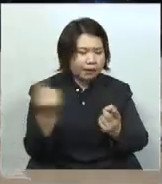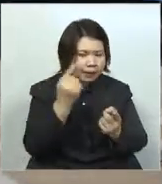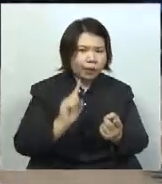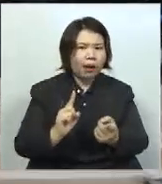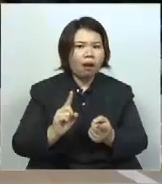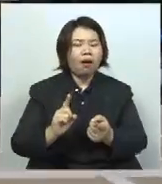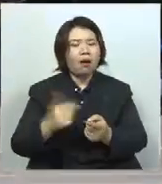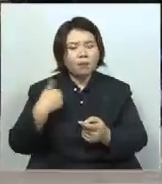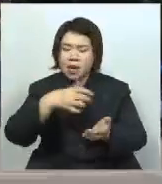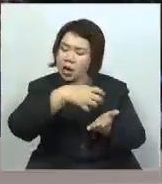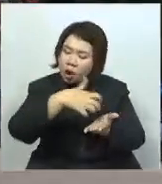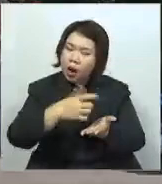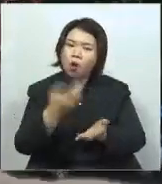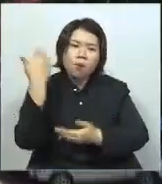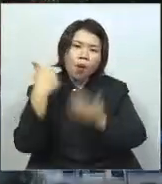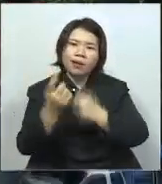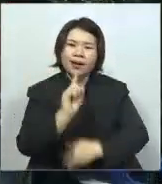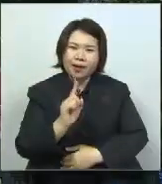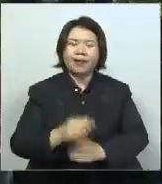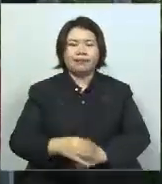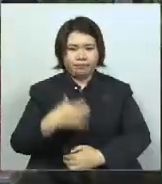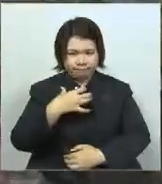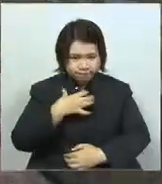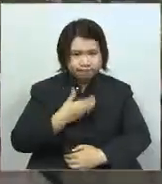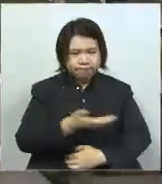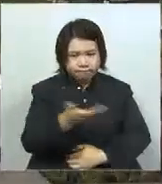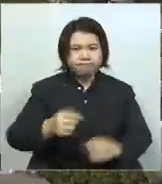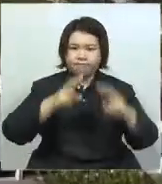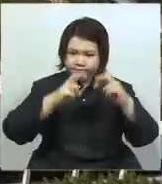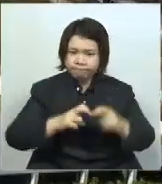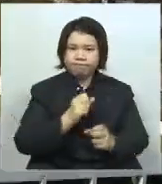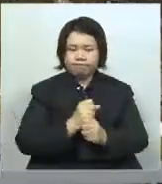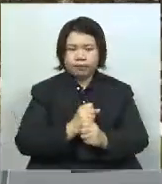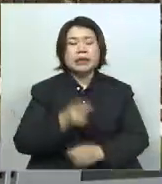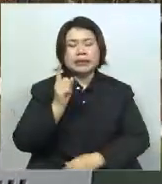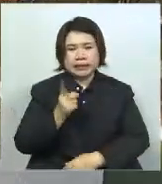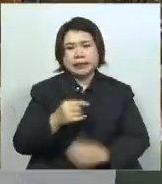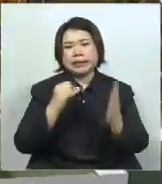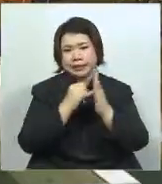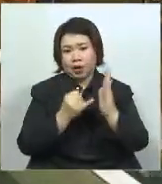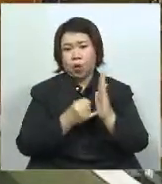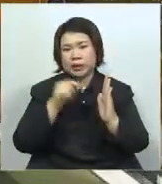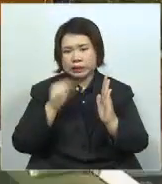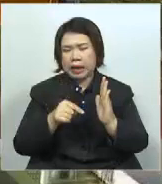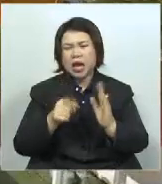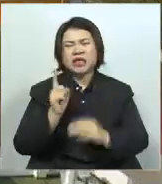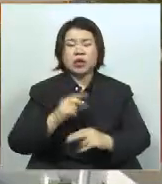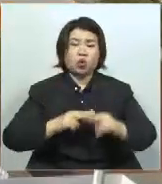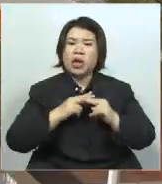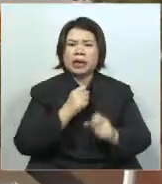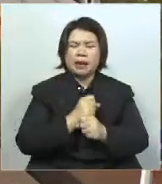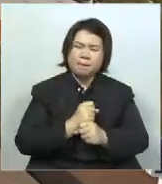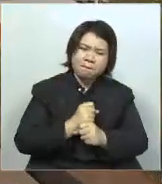อรี่เรื่องราวต่างๆตรงเนี้ยเราอยากให้มันมีการศึกษาซึ่งเราบอกว่าจริงๆจังหวัดเนี่ยศักยภาพอาจจะทำไม่ได้